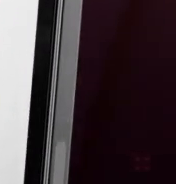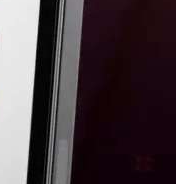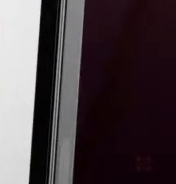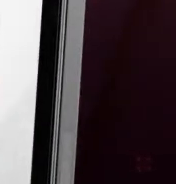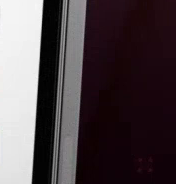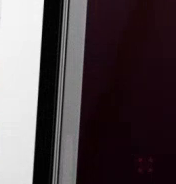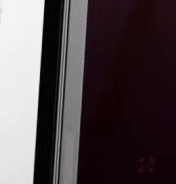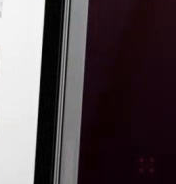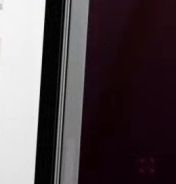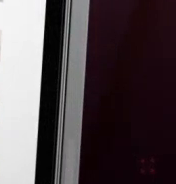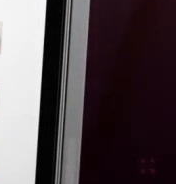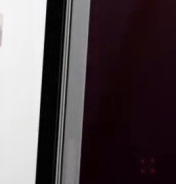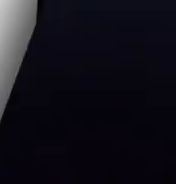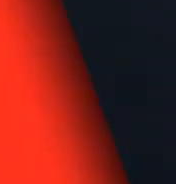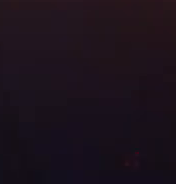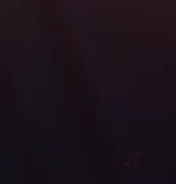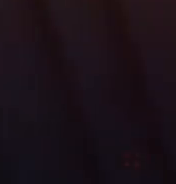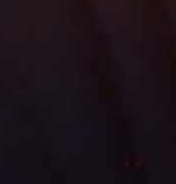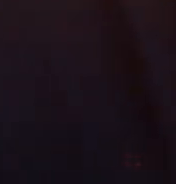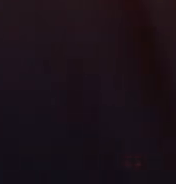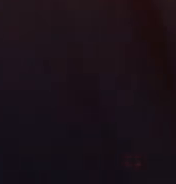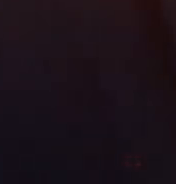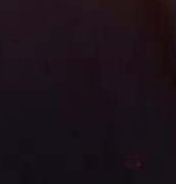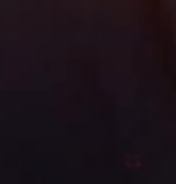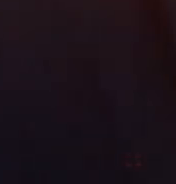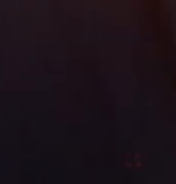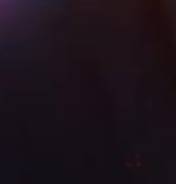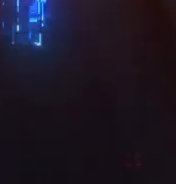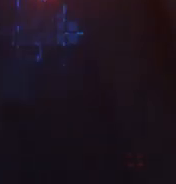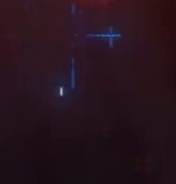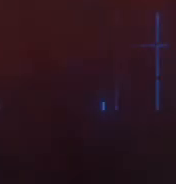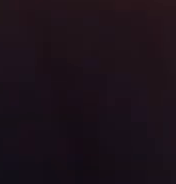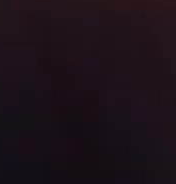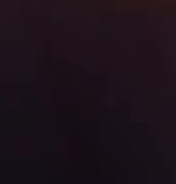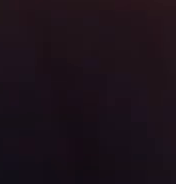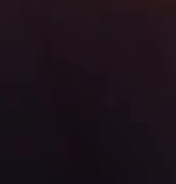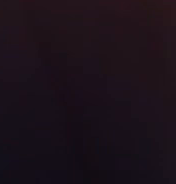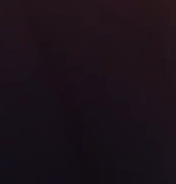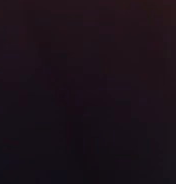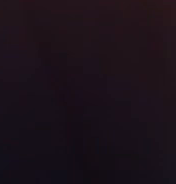අදම සබ්ස්ක්‍රයිබ් කරන්න. Newsfirst ජනතාව සමඟ.